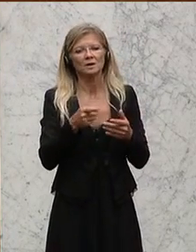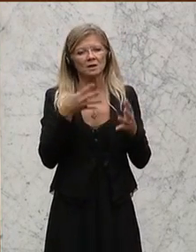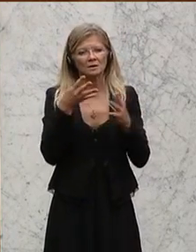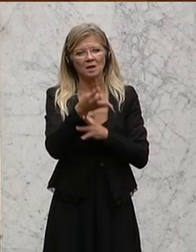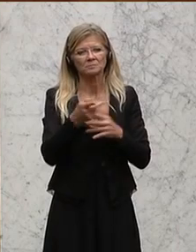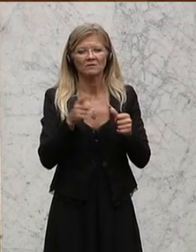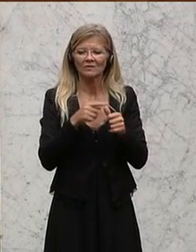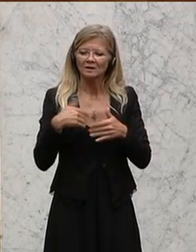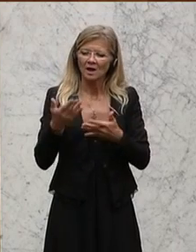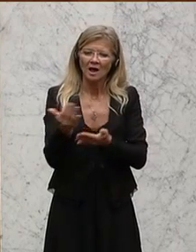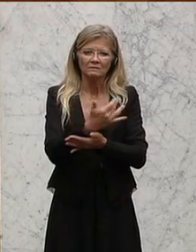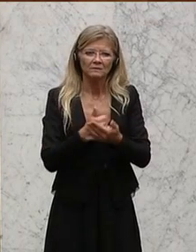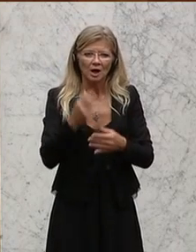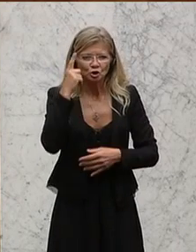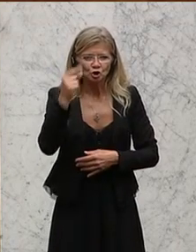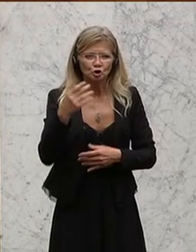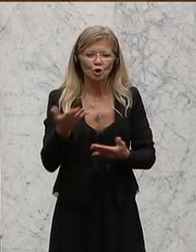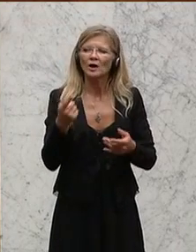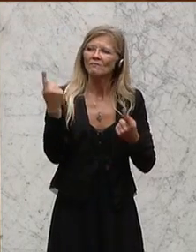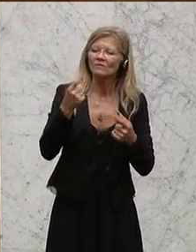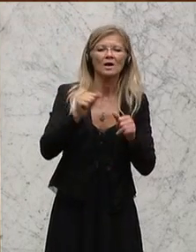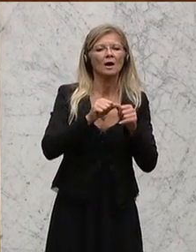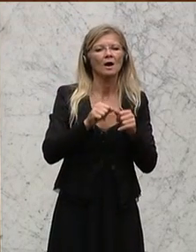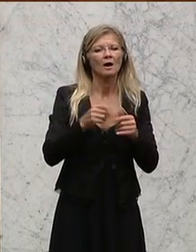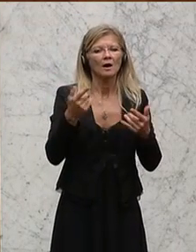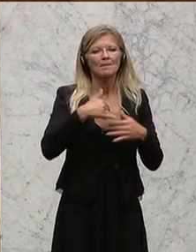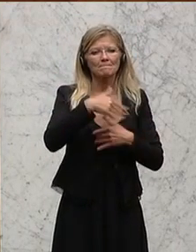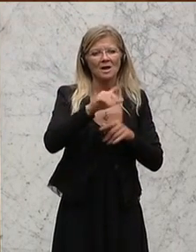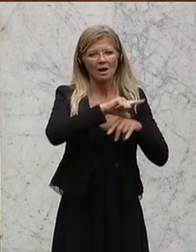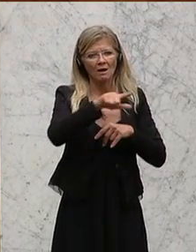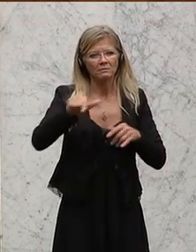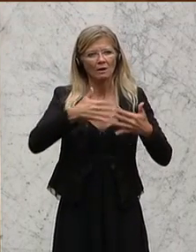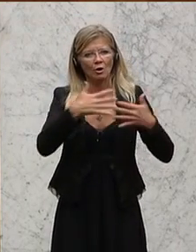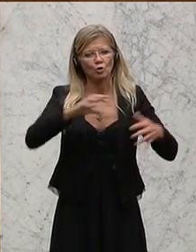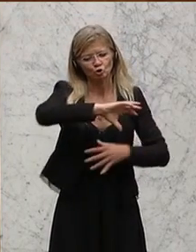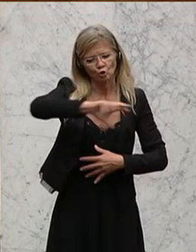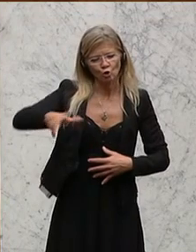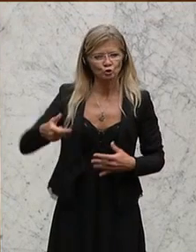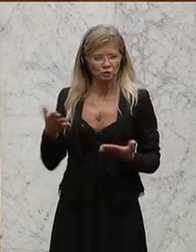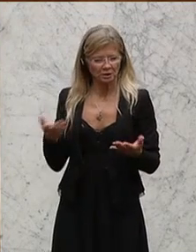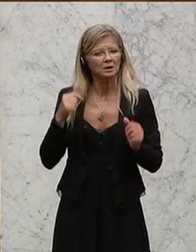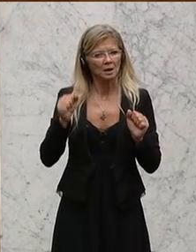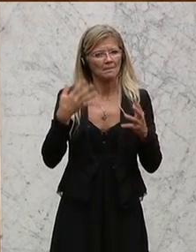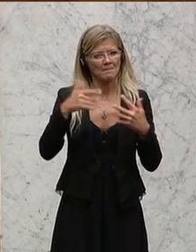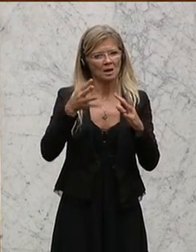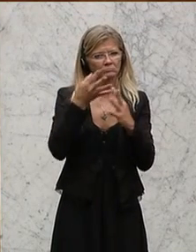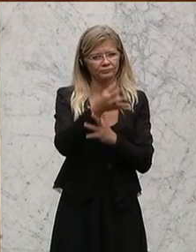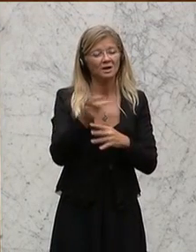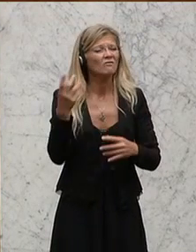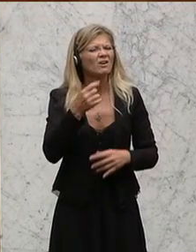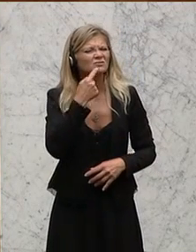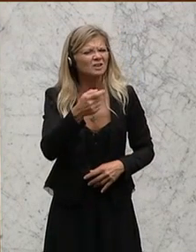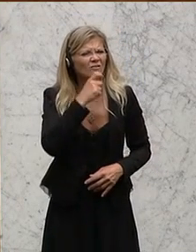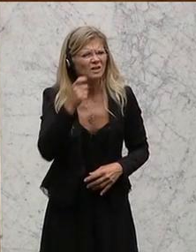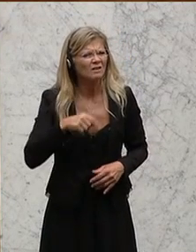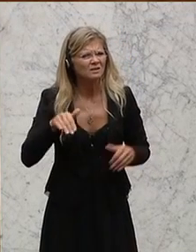durch multinationale Großkonzerne führen. Und was sagt unser Finanzminister dazu? Ich zitiere hier den Kurier vom